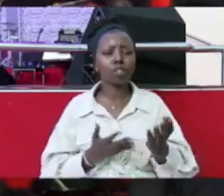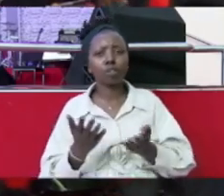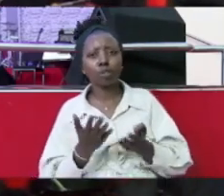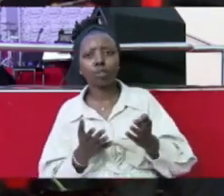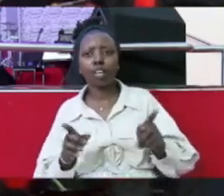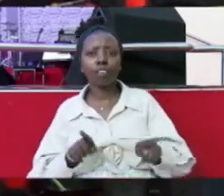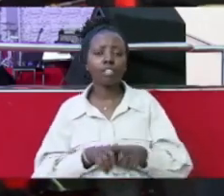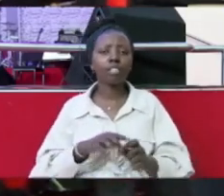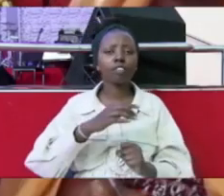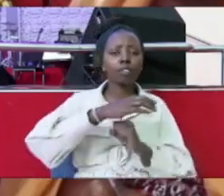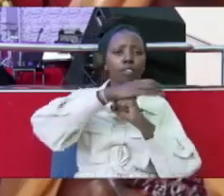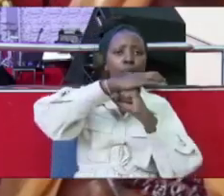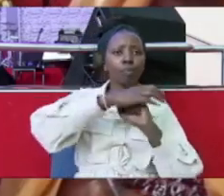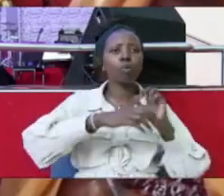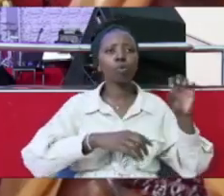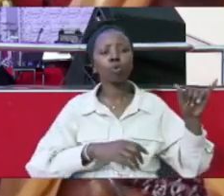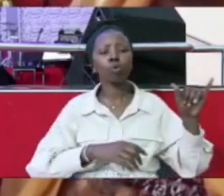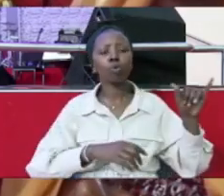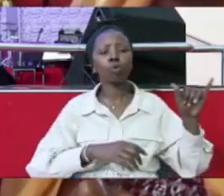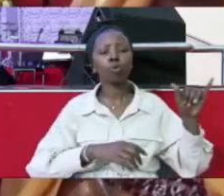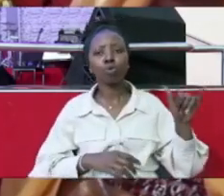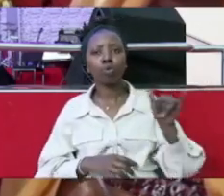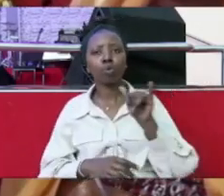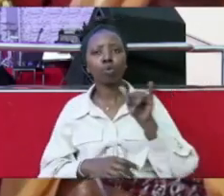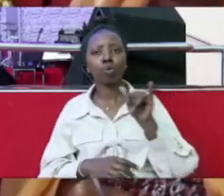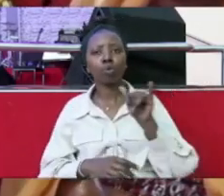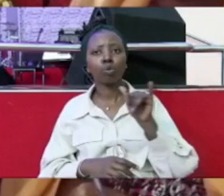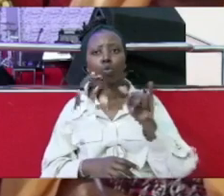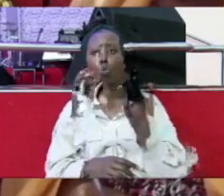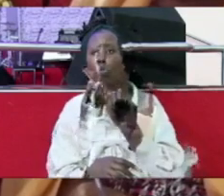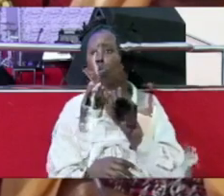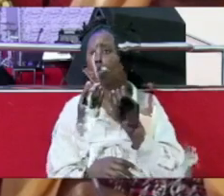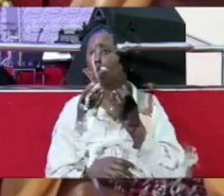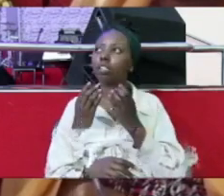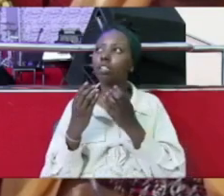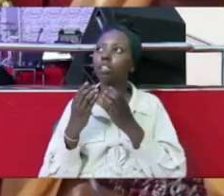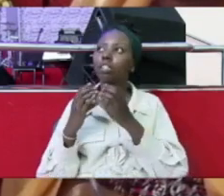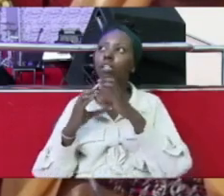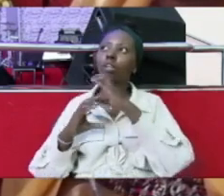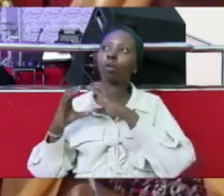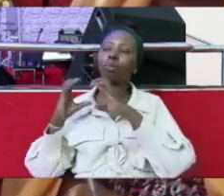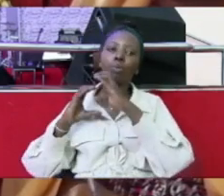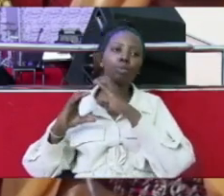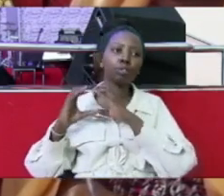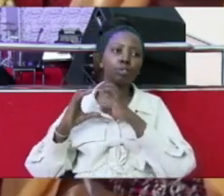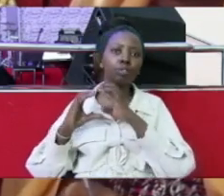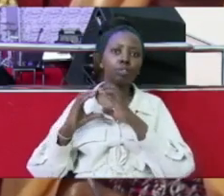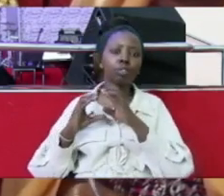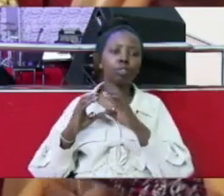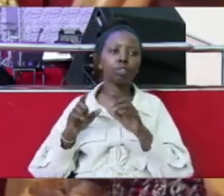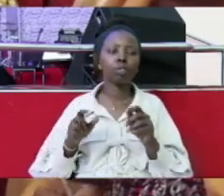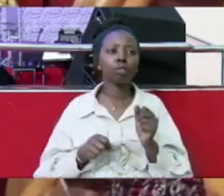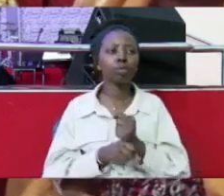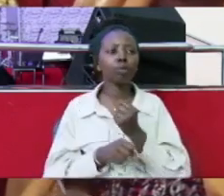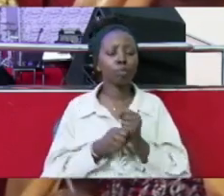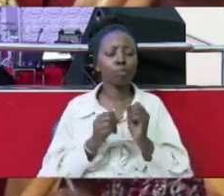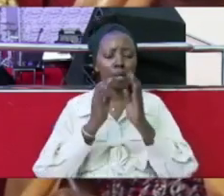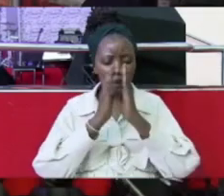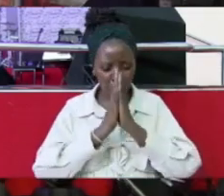community. Angalia jinsi ya kuhudumia watu ambao katika jamaa yako. So make prayer central part of your fellowship. Sorry.